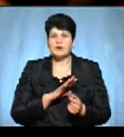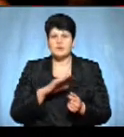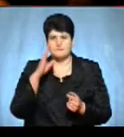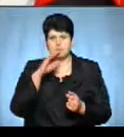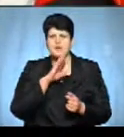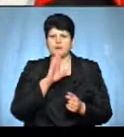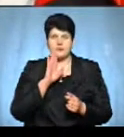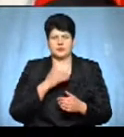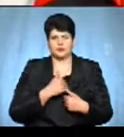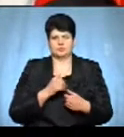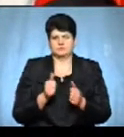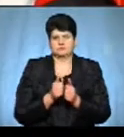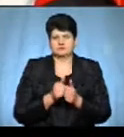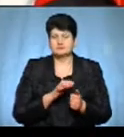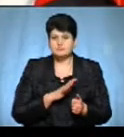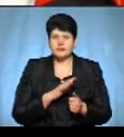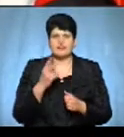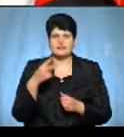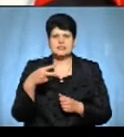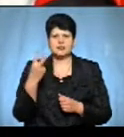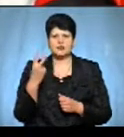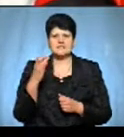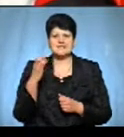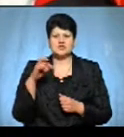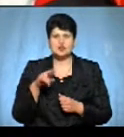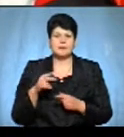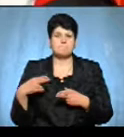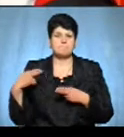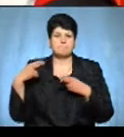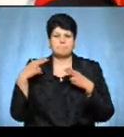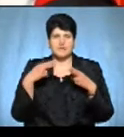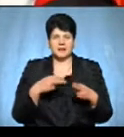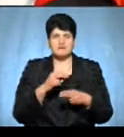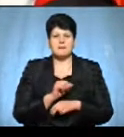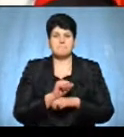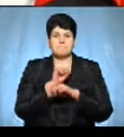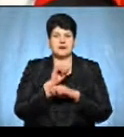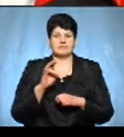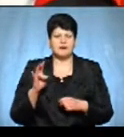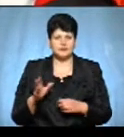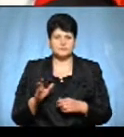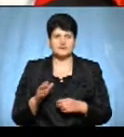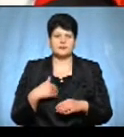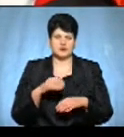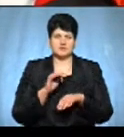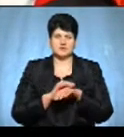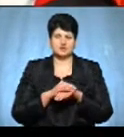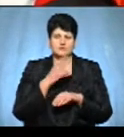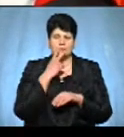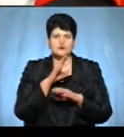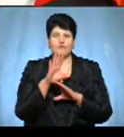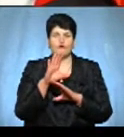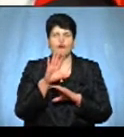батько хотіли б оберігати, то я 22 січня приїхав на Майдан. І фактично ми зараз бачимо на